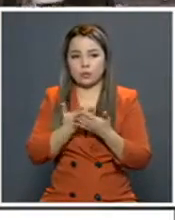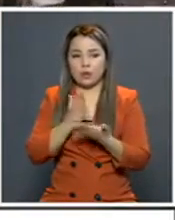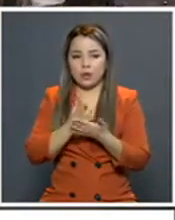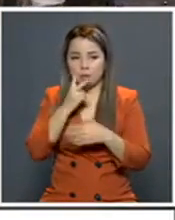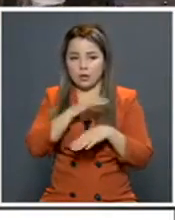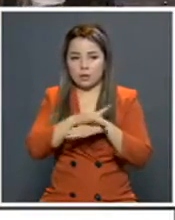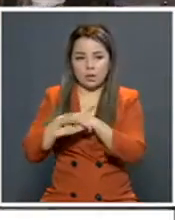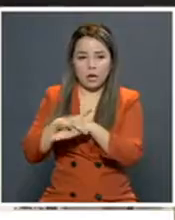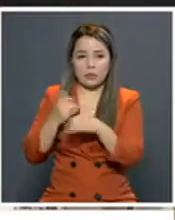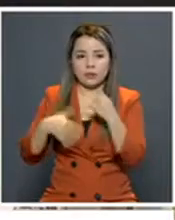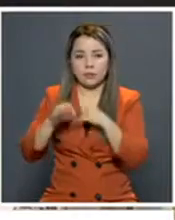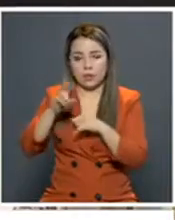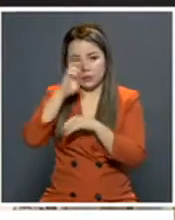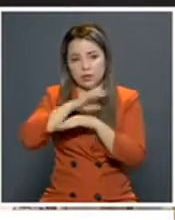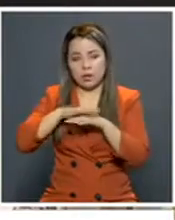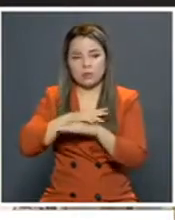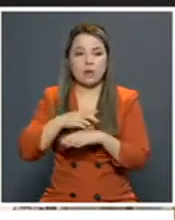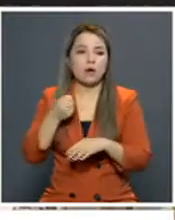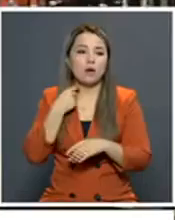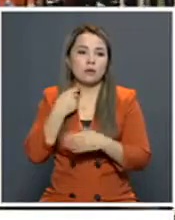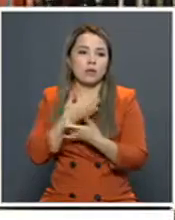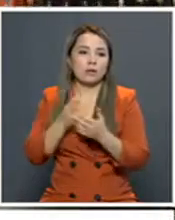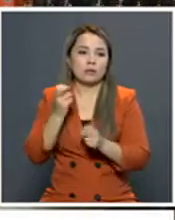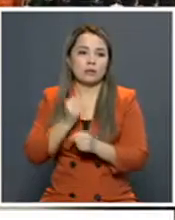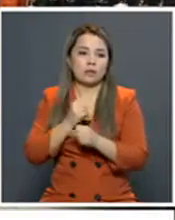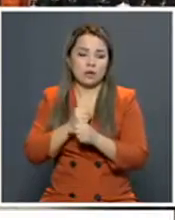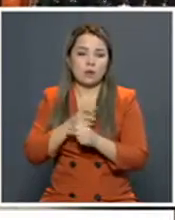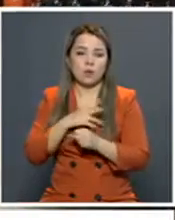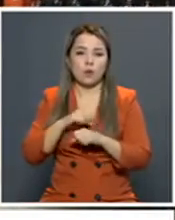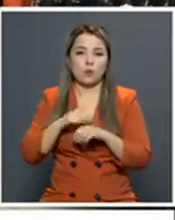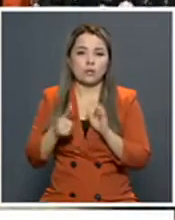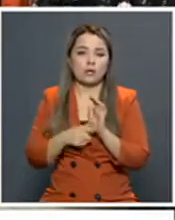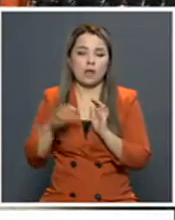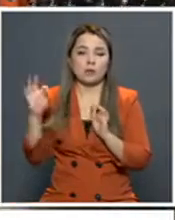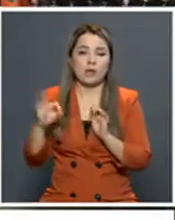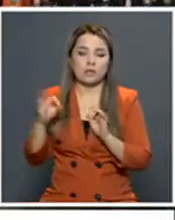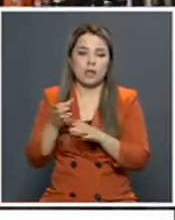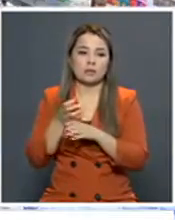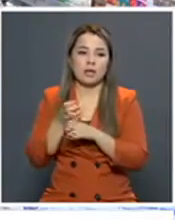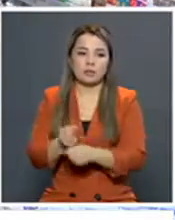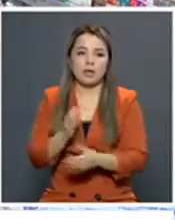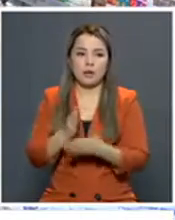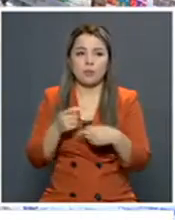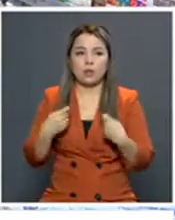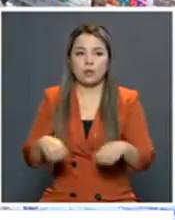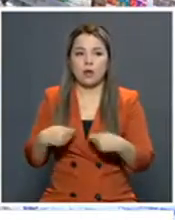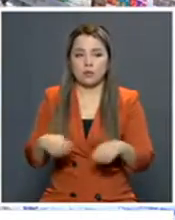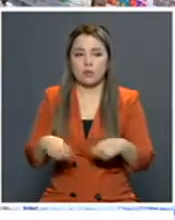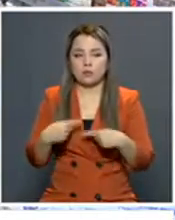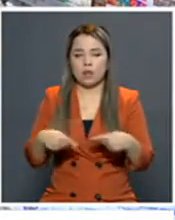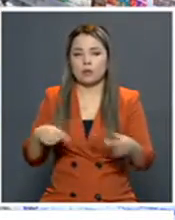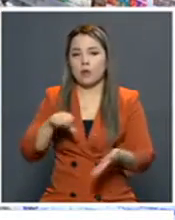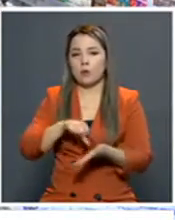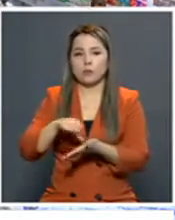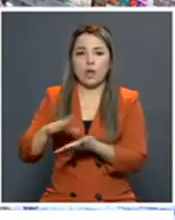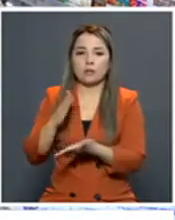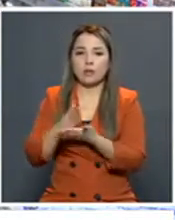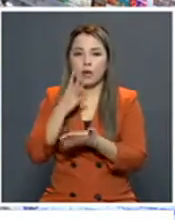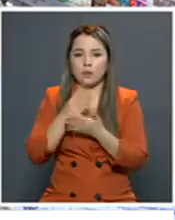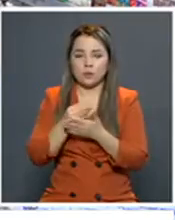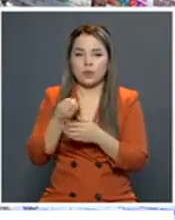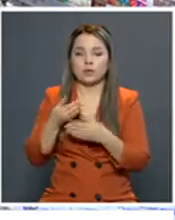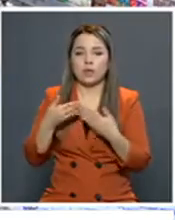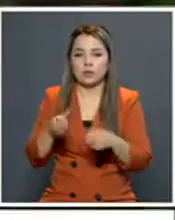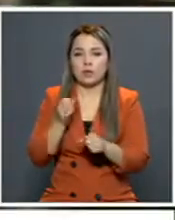екі жылда елімізде алкоголь өндірісі 17%-ке қысқарған. Оның үстіне тауар одаққа мүшелдердің әрқайсына өткен сайын қайта